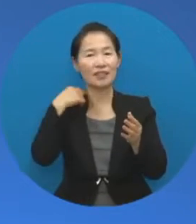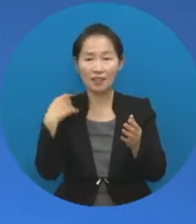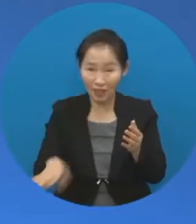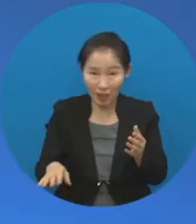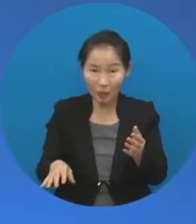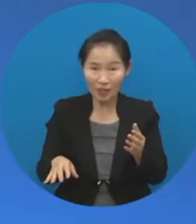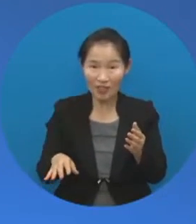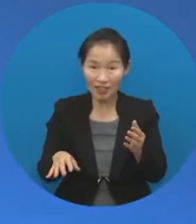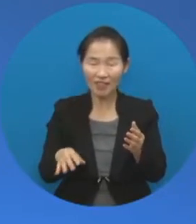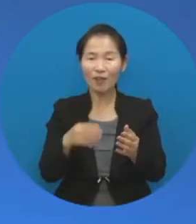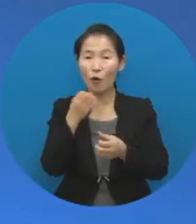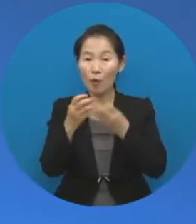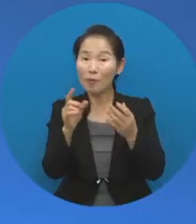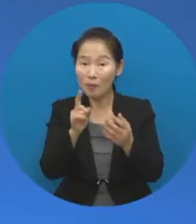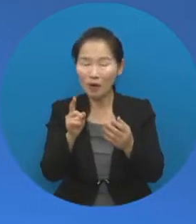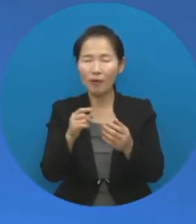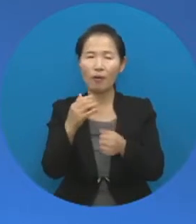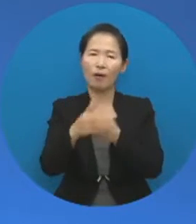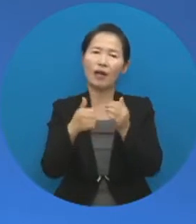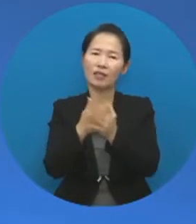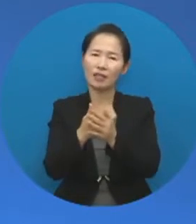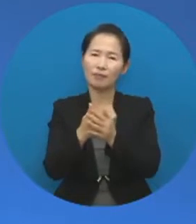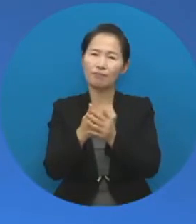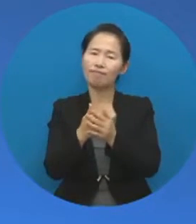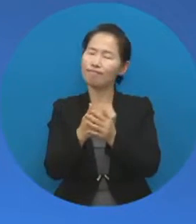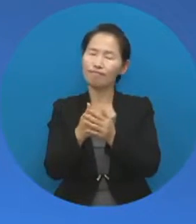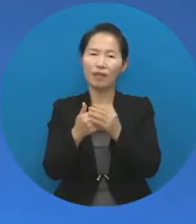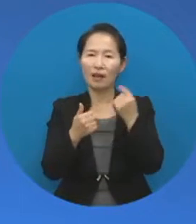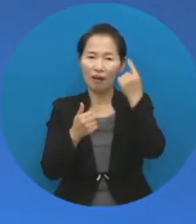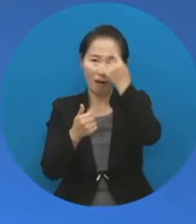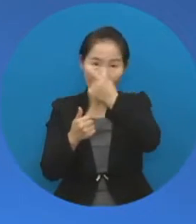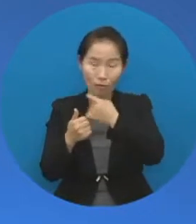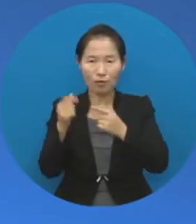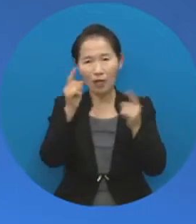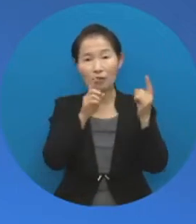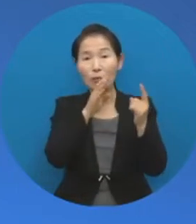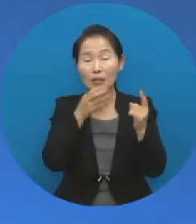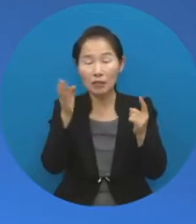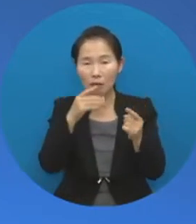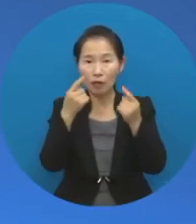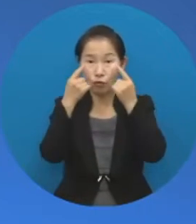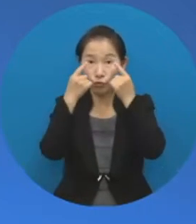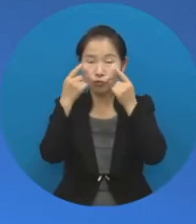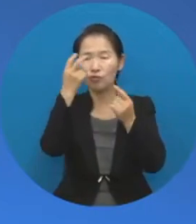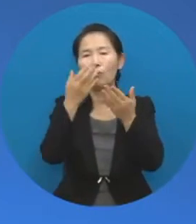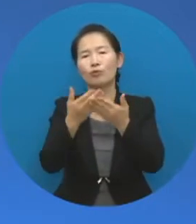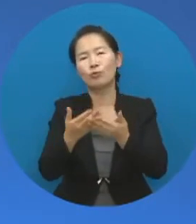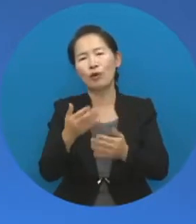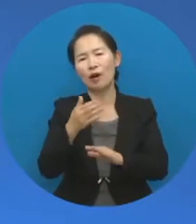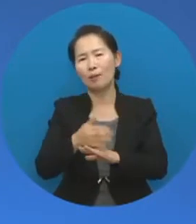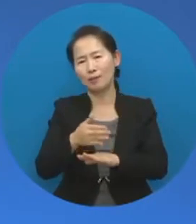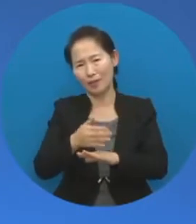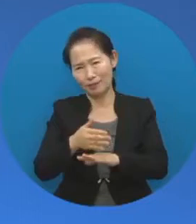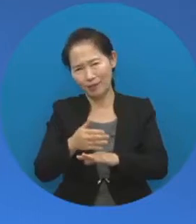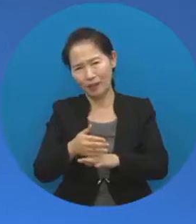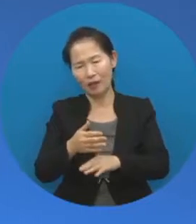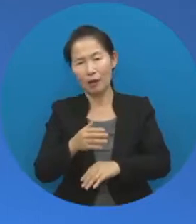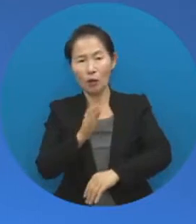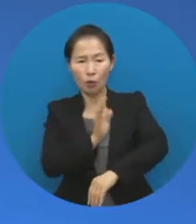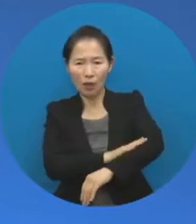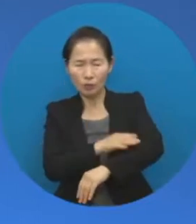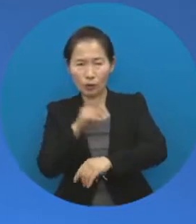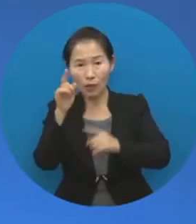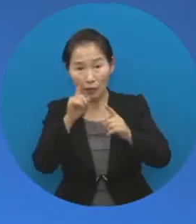이 얼굴을 다쳤는데 눈을 지켜주신 하나님 감사합니다. 제가 왼손을 다쳤는데 오른손을